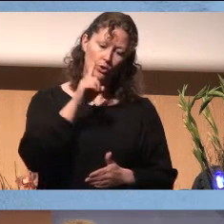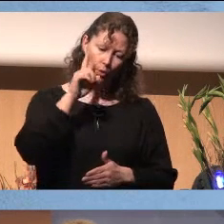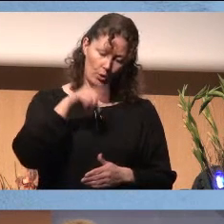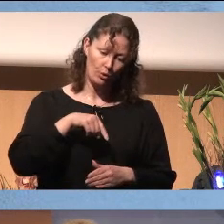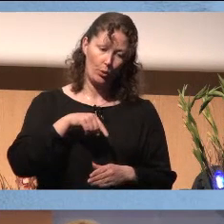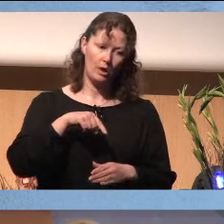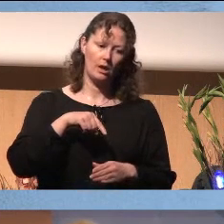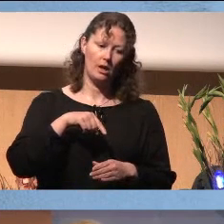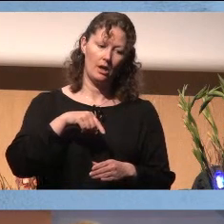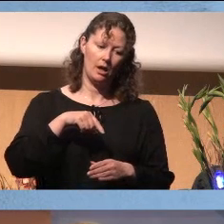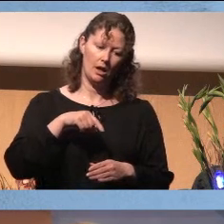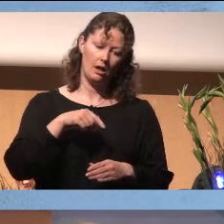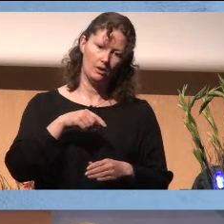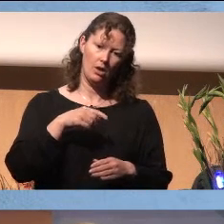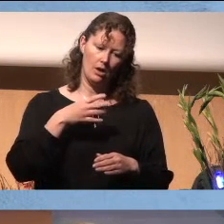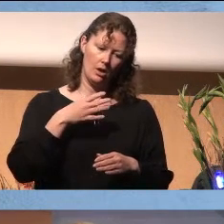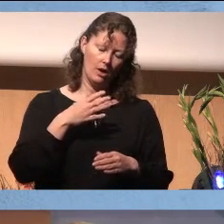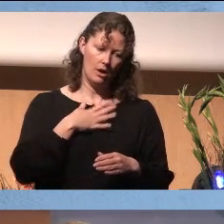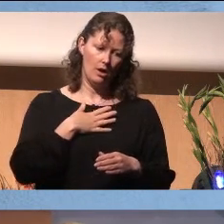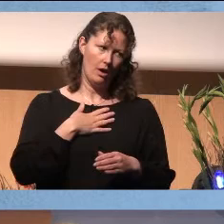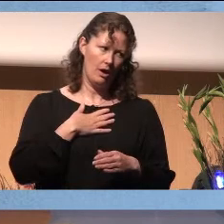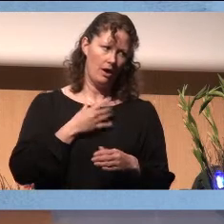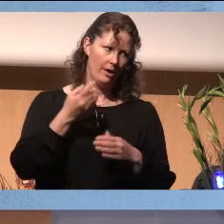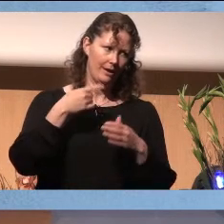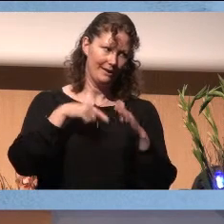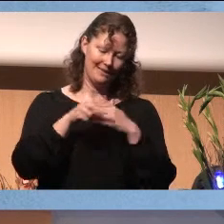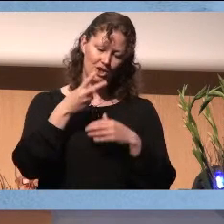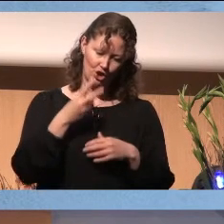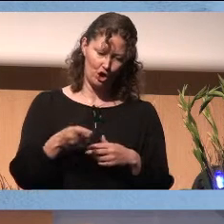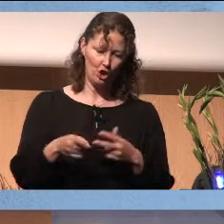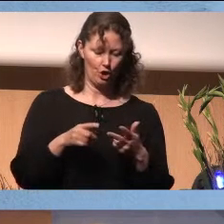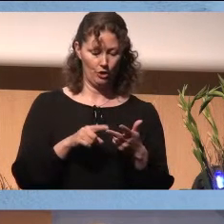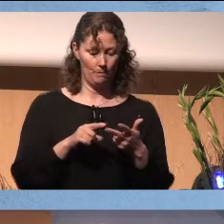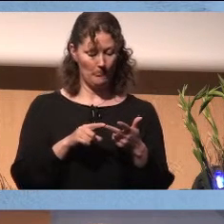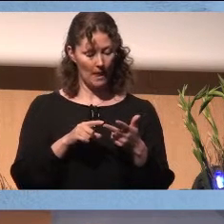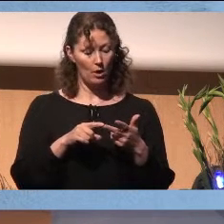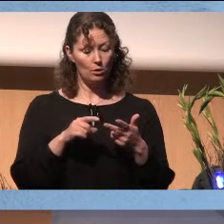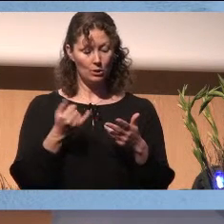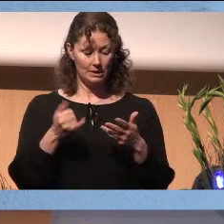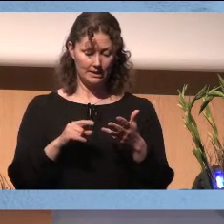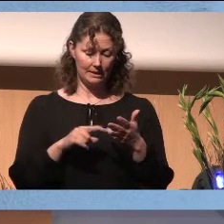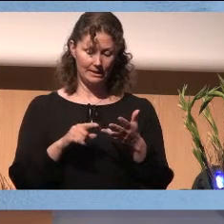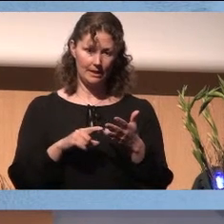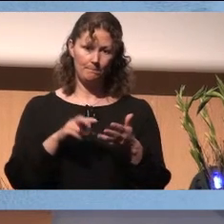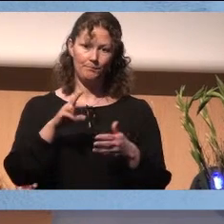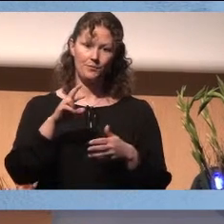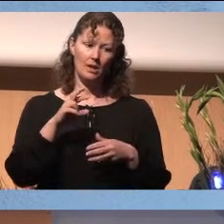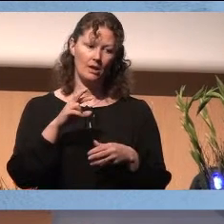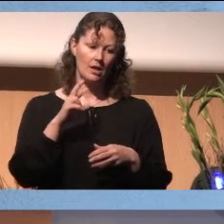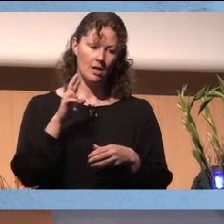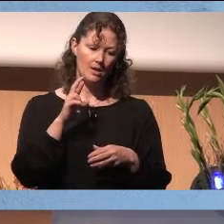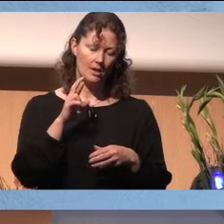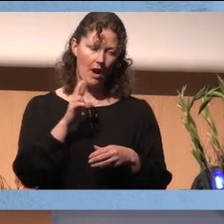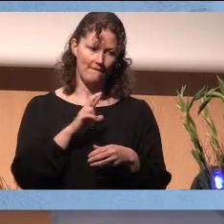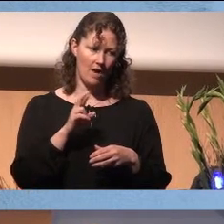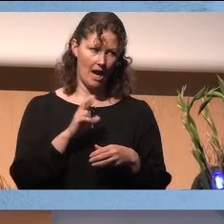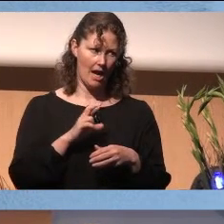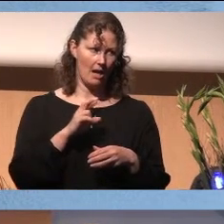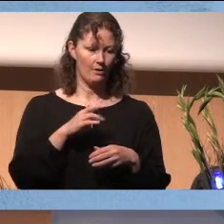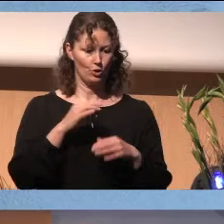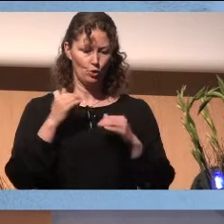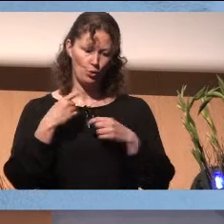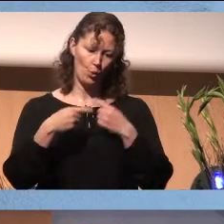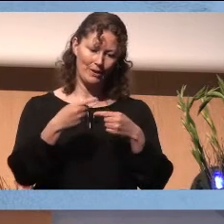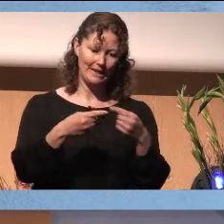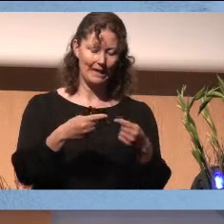gjøre og ha innsyn. Så det den siste. Rafael, kroniker I full aktivitet. Følge